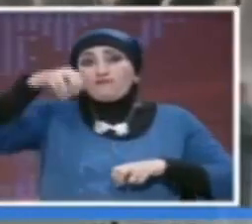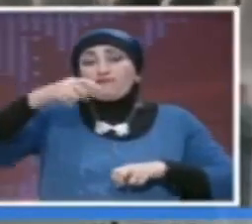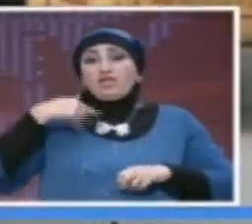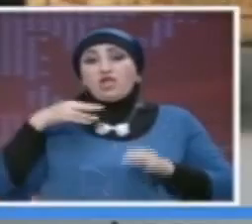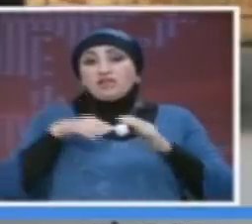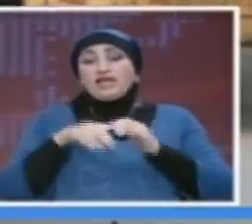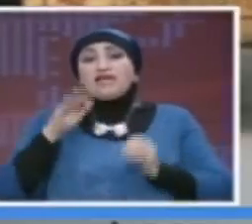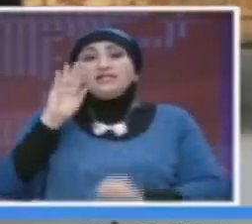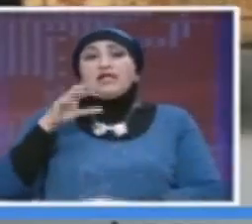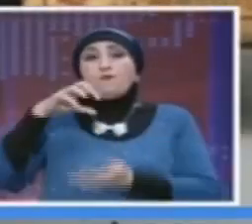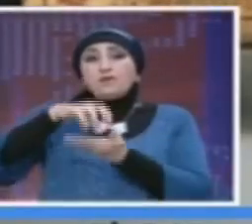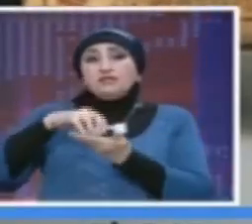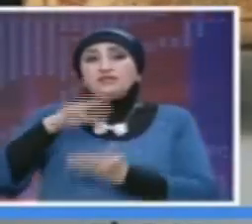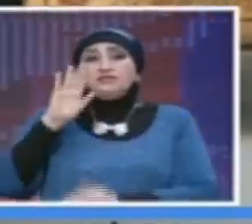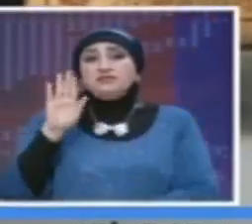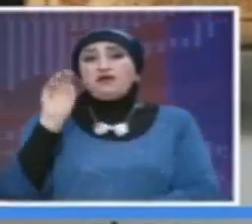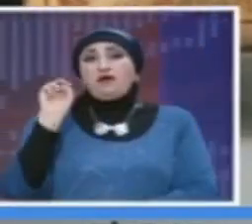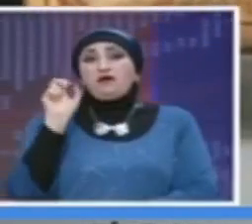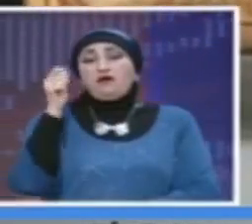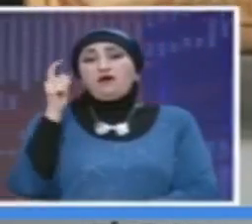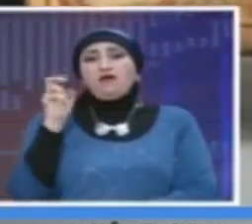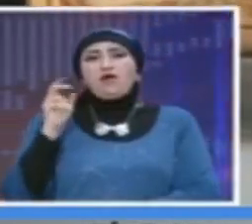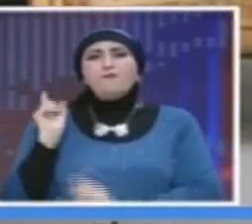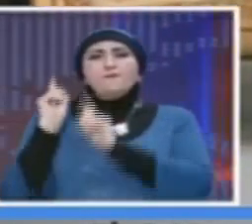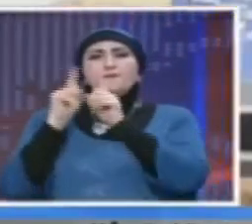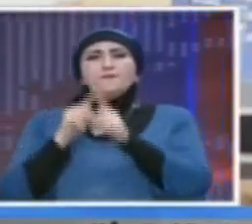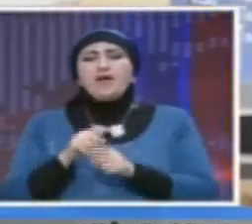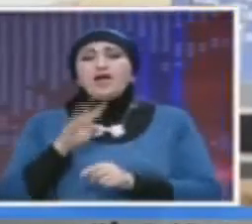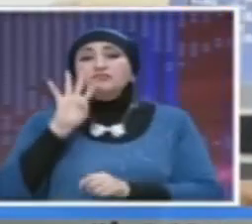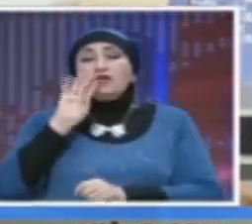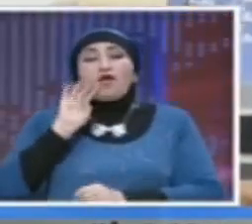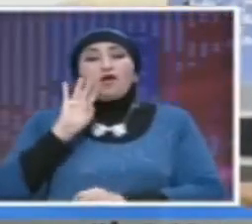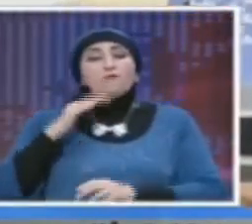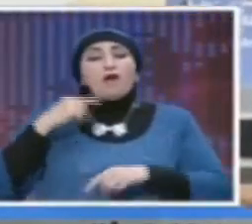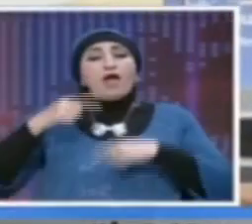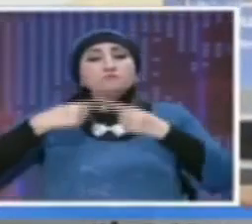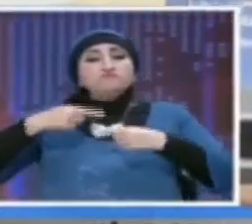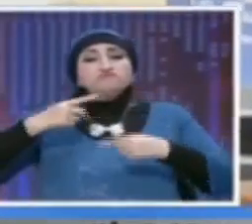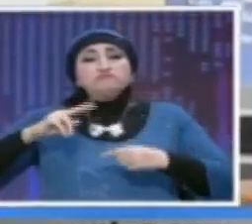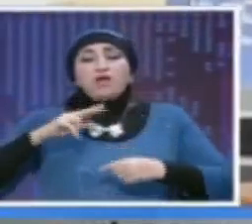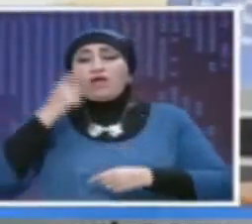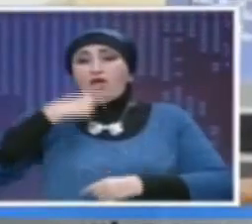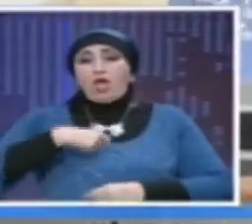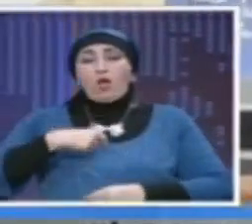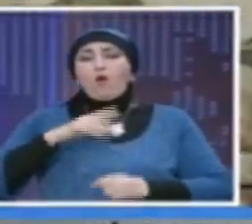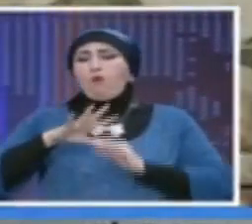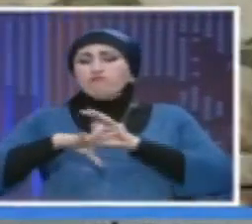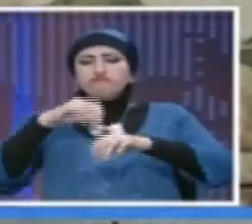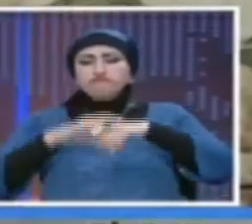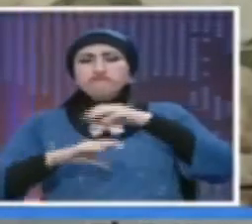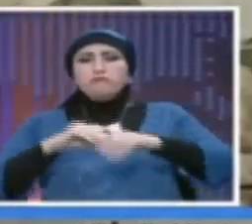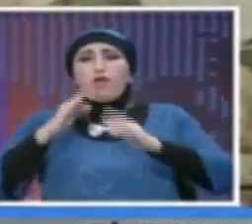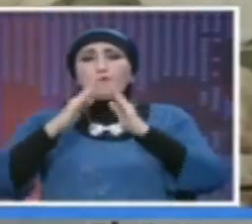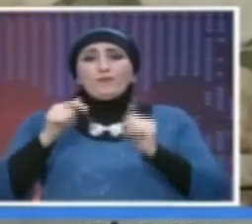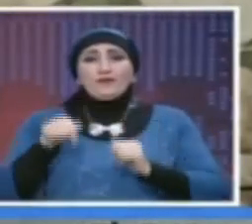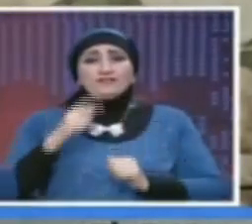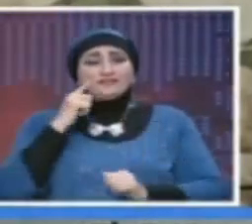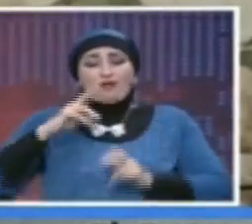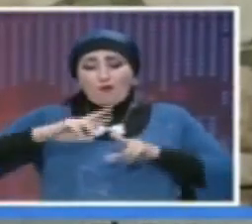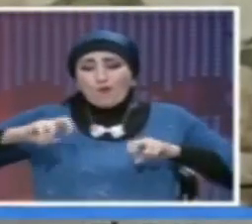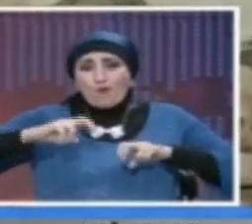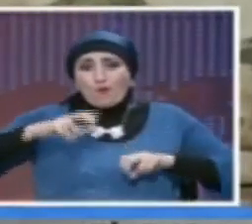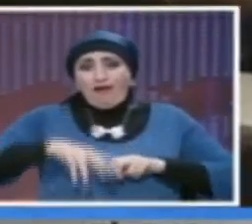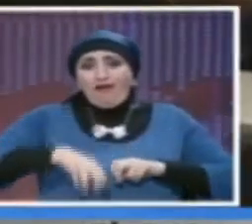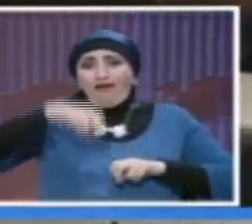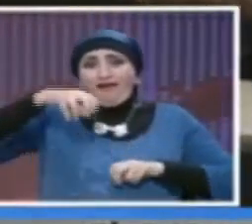منطقة السقارة بعد 4 مواسم من الحفائر من خلال بعثة مصرية خالصة، حيث تم الكشف عن عدد